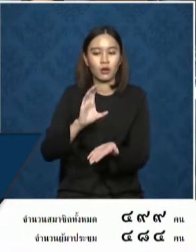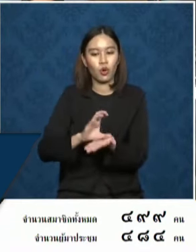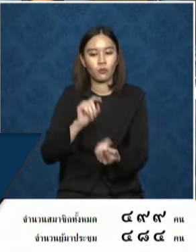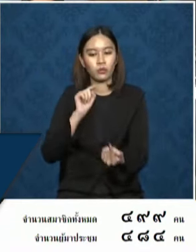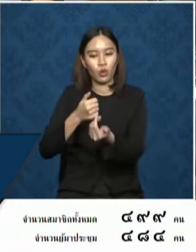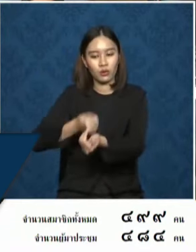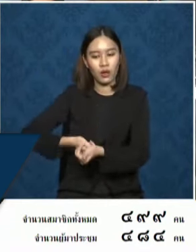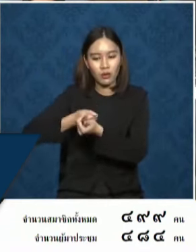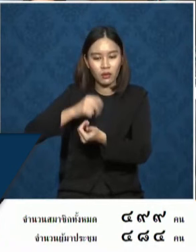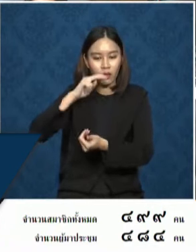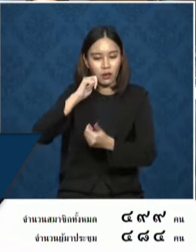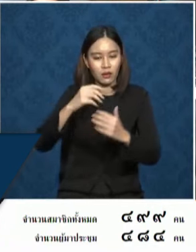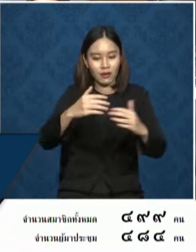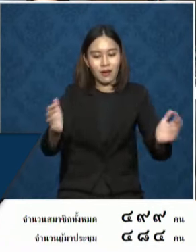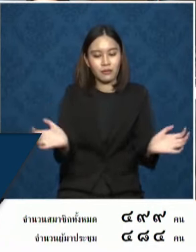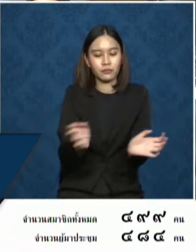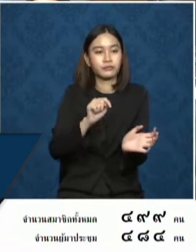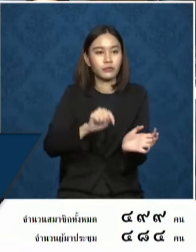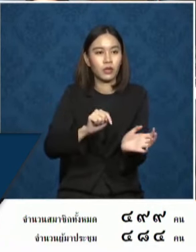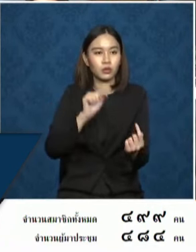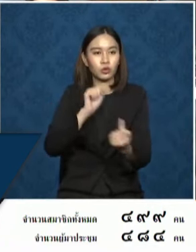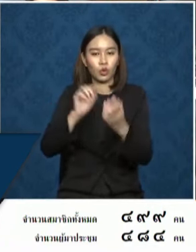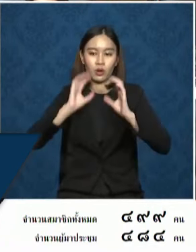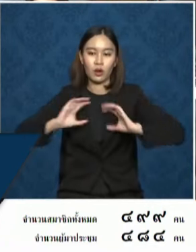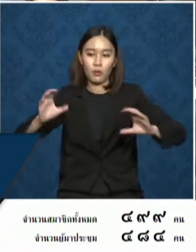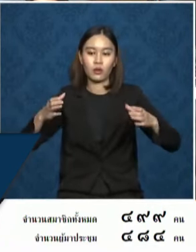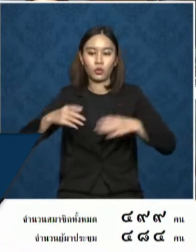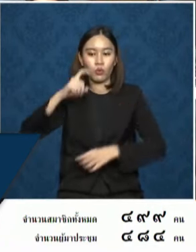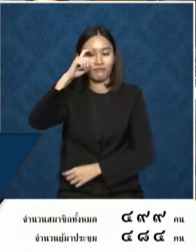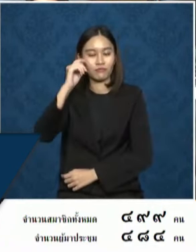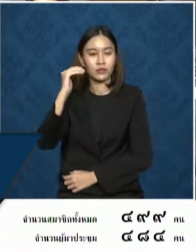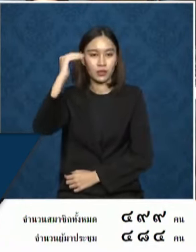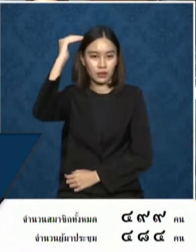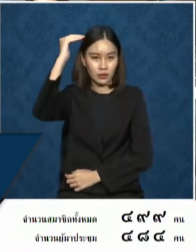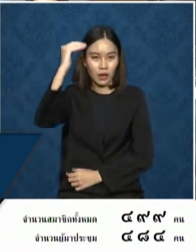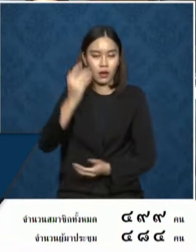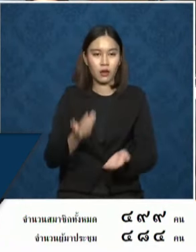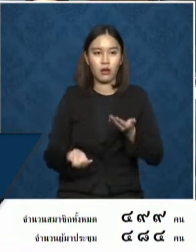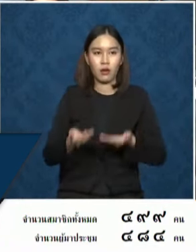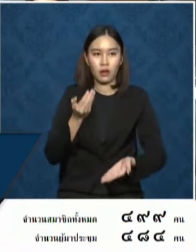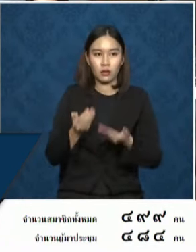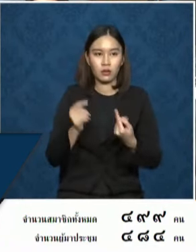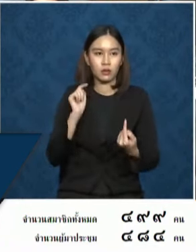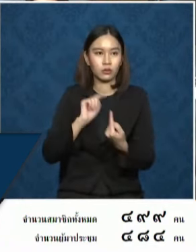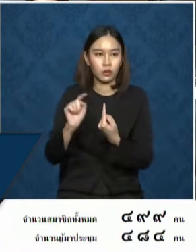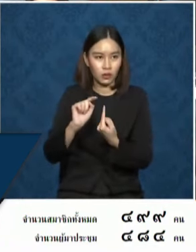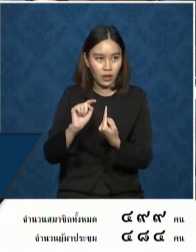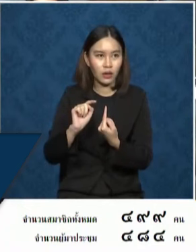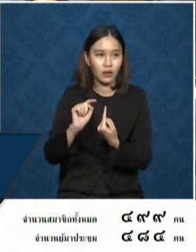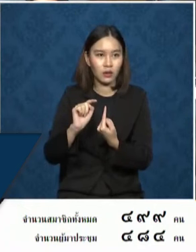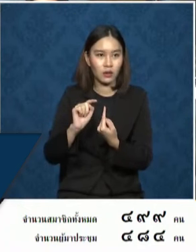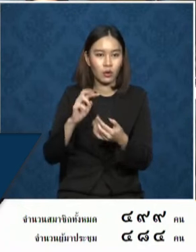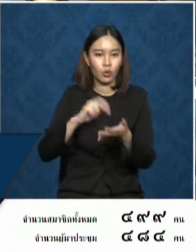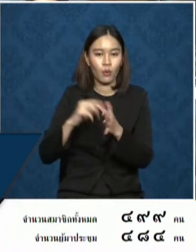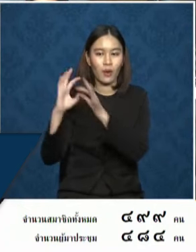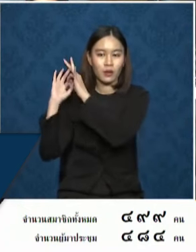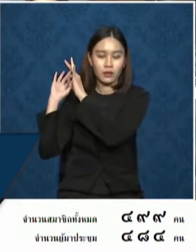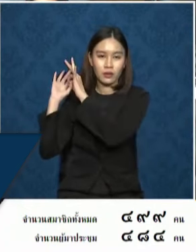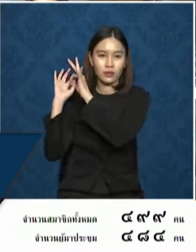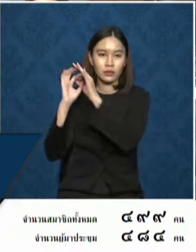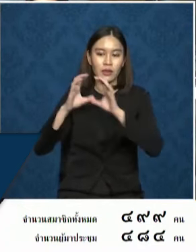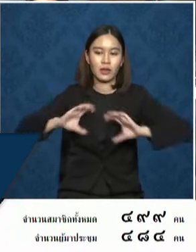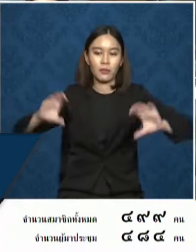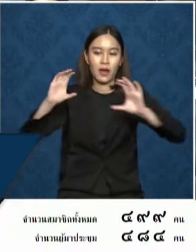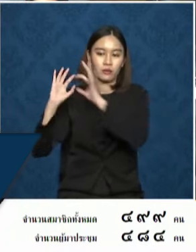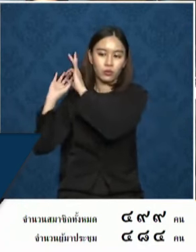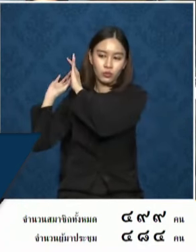การเกษตรและแหล่งน้ำของรัฐบาลเศรษฐาหนึเนี่ยหรือเป็นการจัดภาคต่อของรัฐบาลชุดแล้วกัน